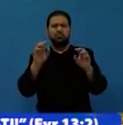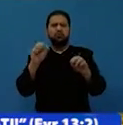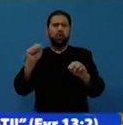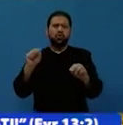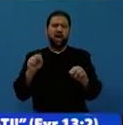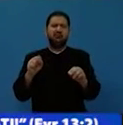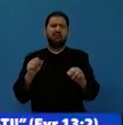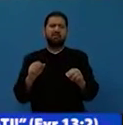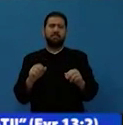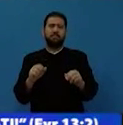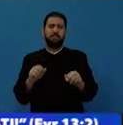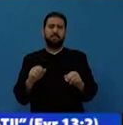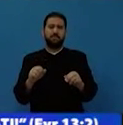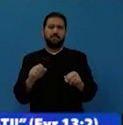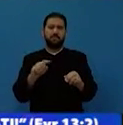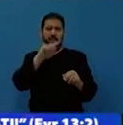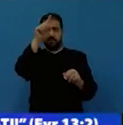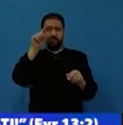filantropică?